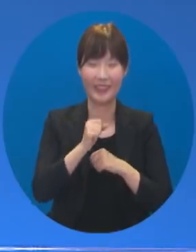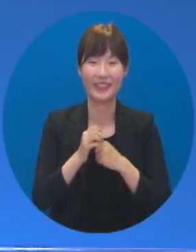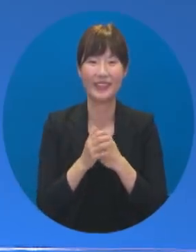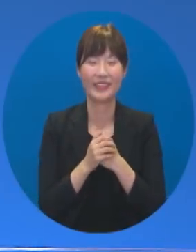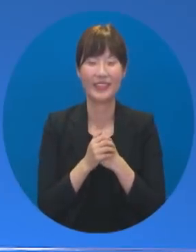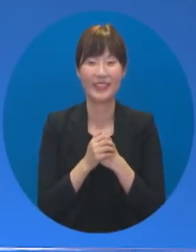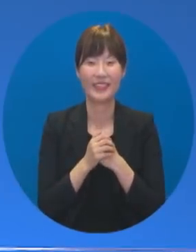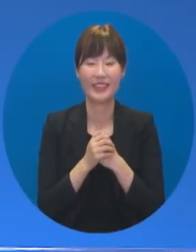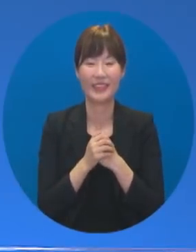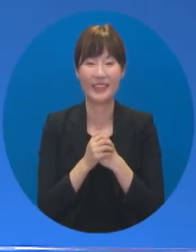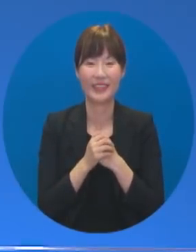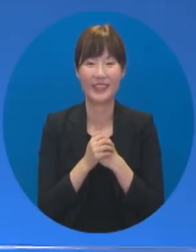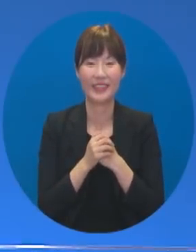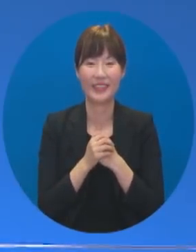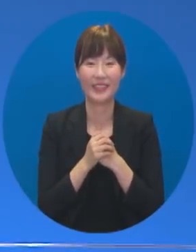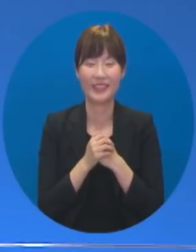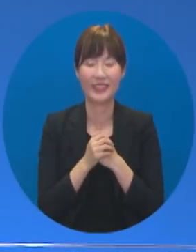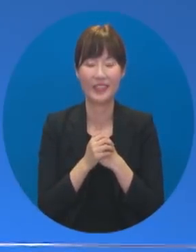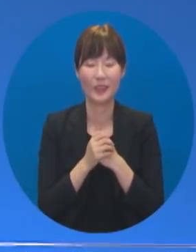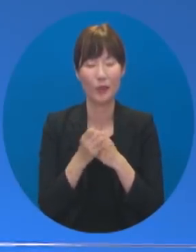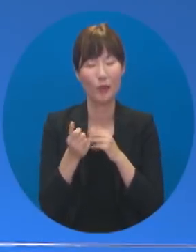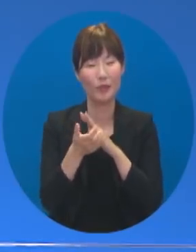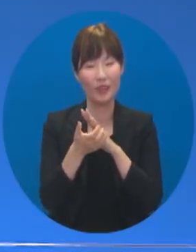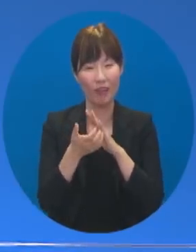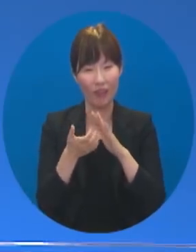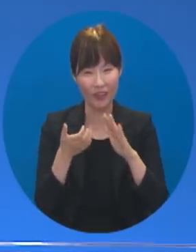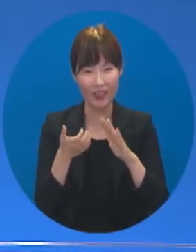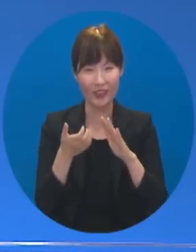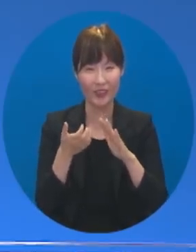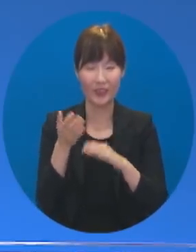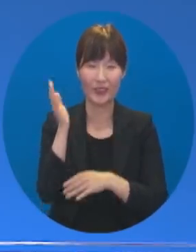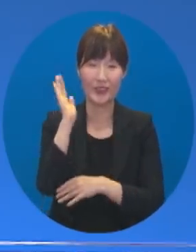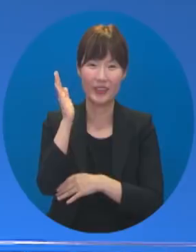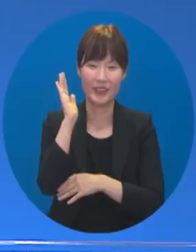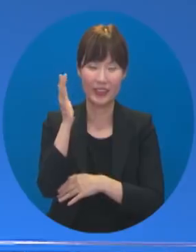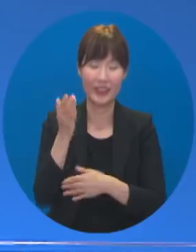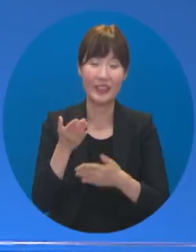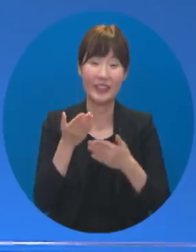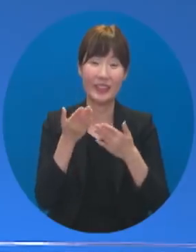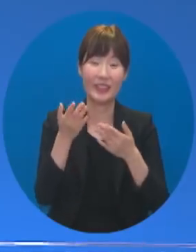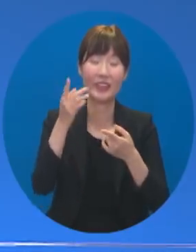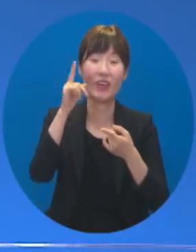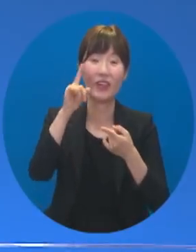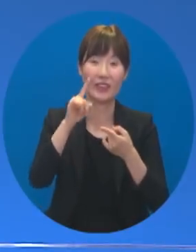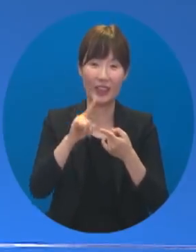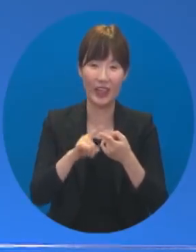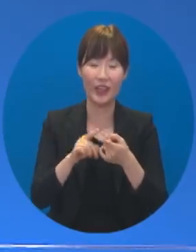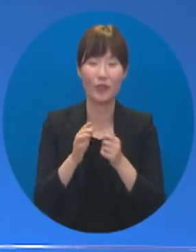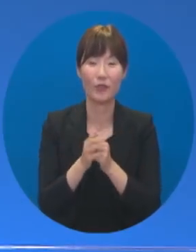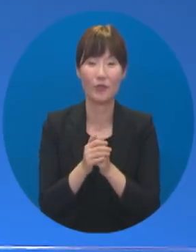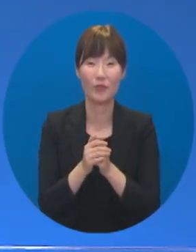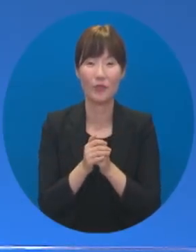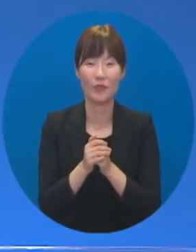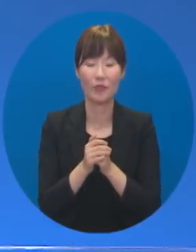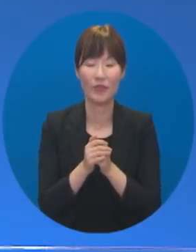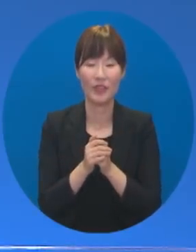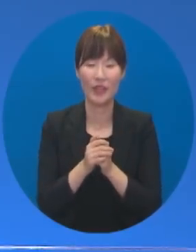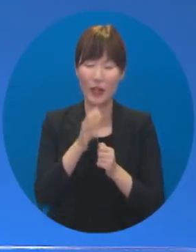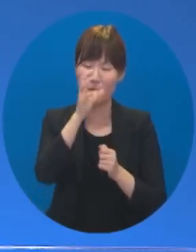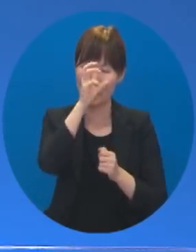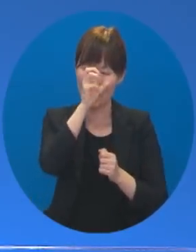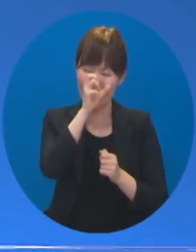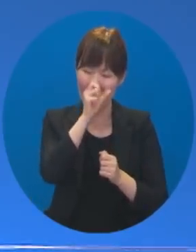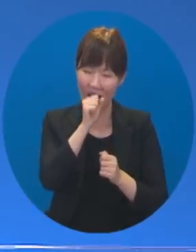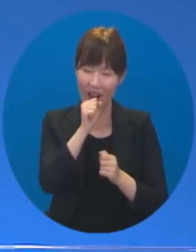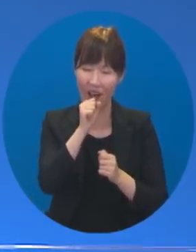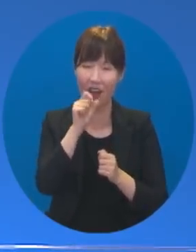제가 아까도 말씀드렸지만 행복하게 해주고 싶으니까 가면라이더를 좋아하는 것을 생각하면서 가슴을